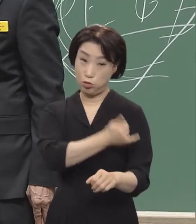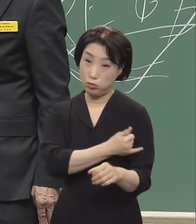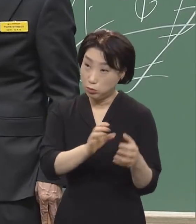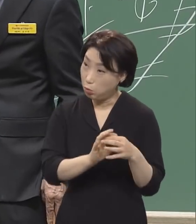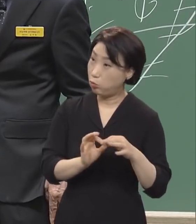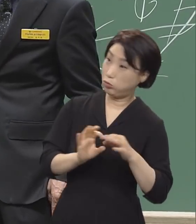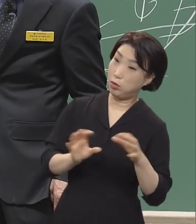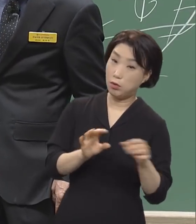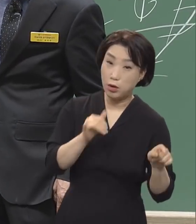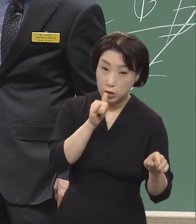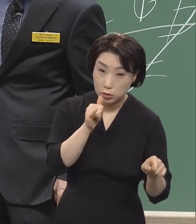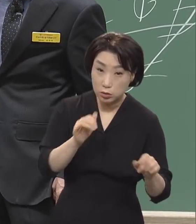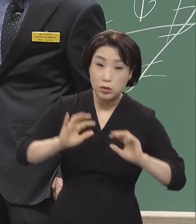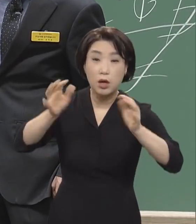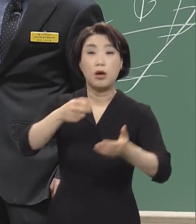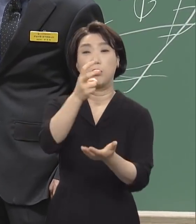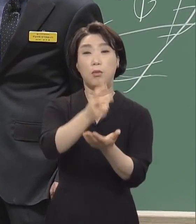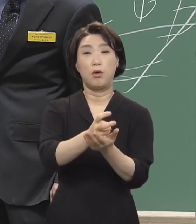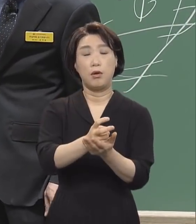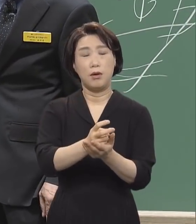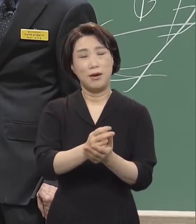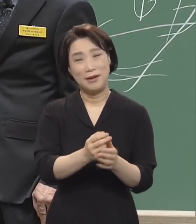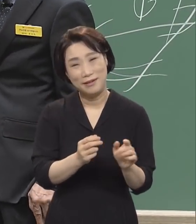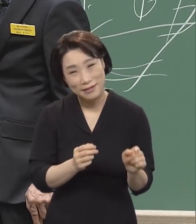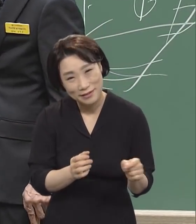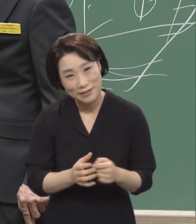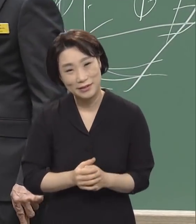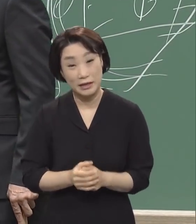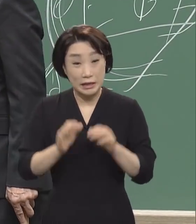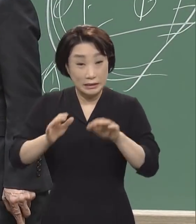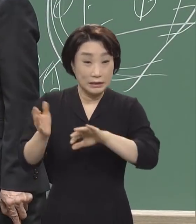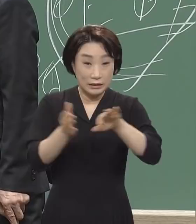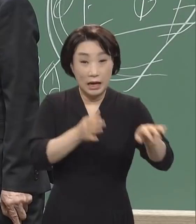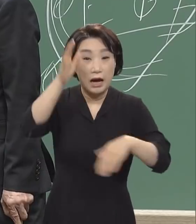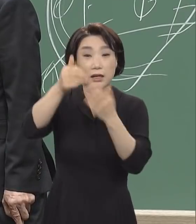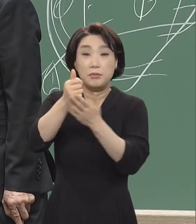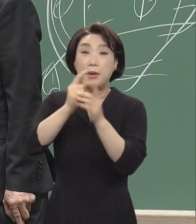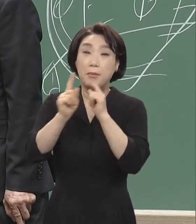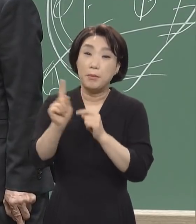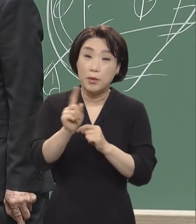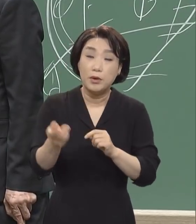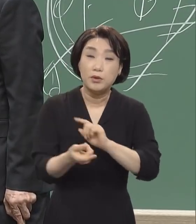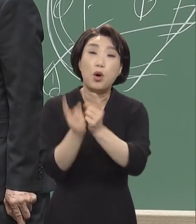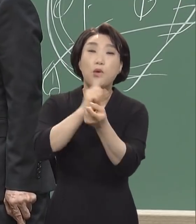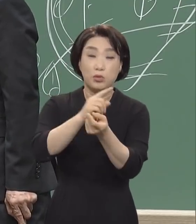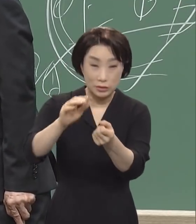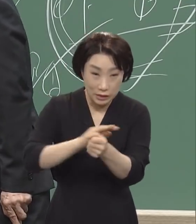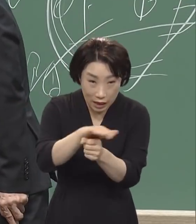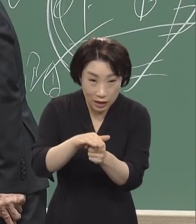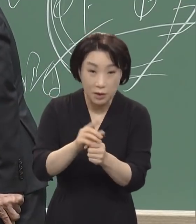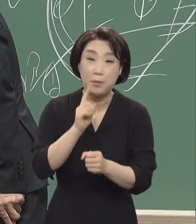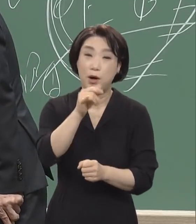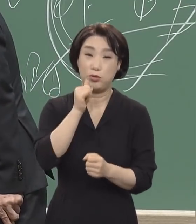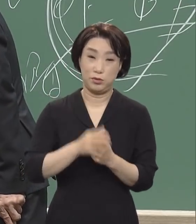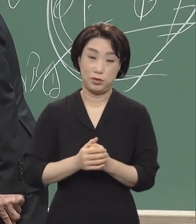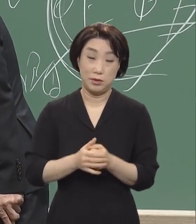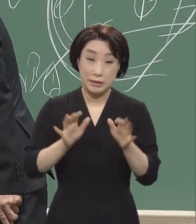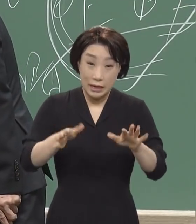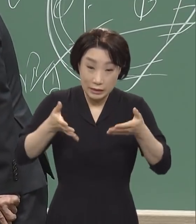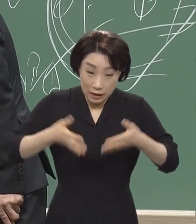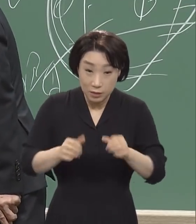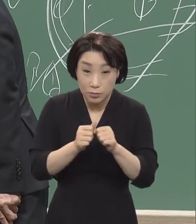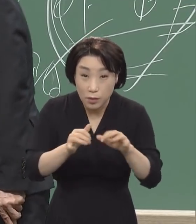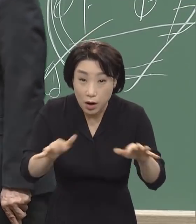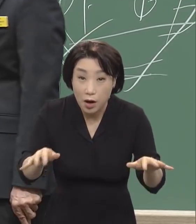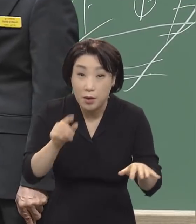괜찮다. 이 세상의 법이요. 세상의 법. 그런데 하나님은 서로 사랑하라 하거든요. 자 생육하고